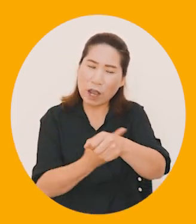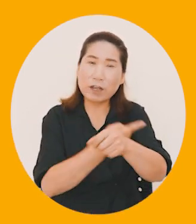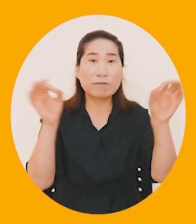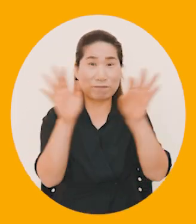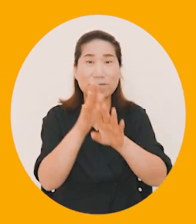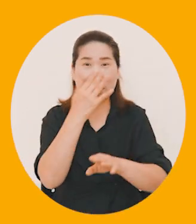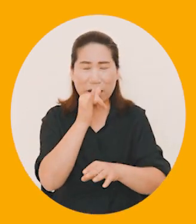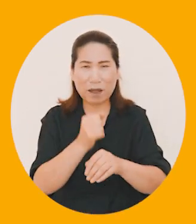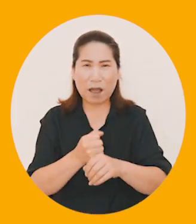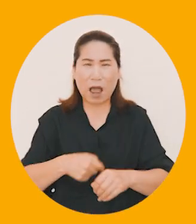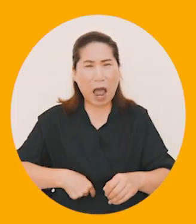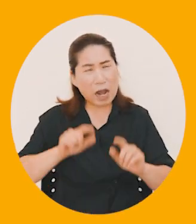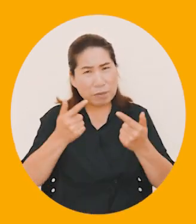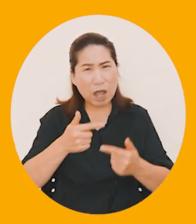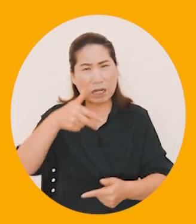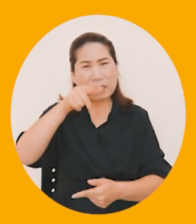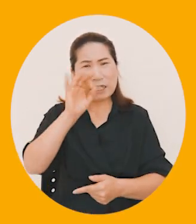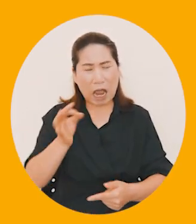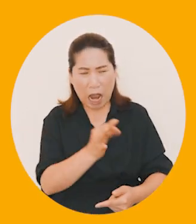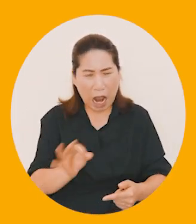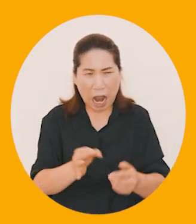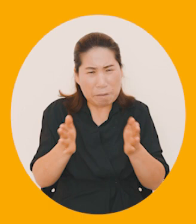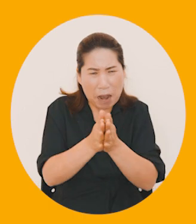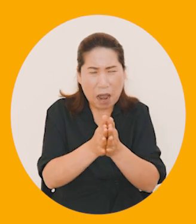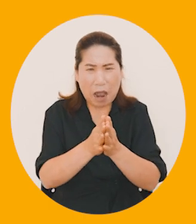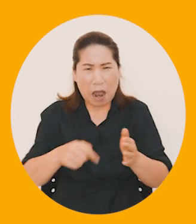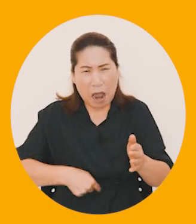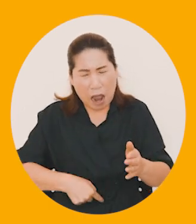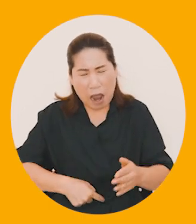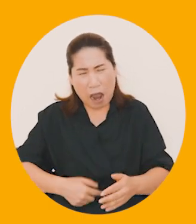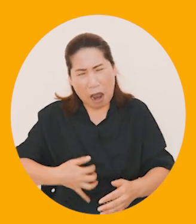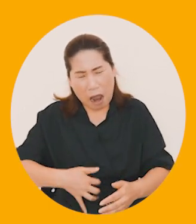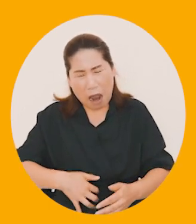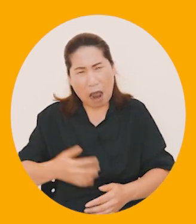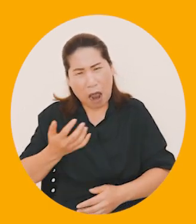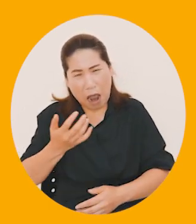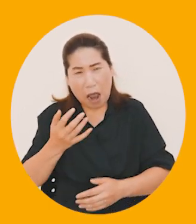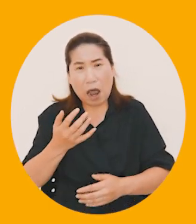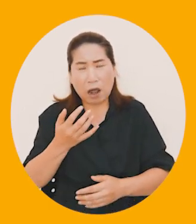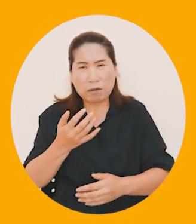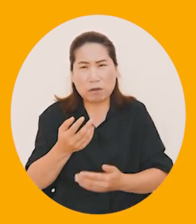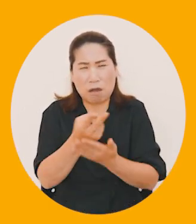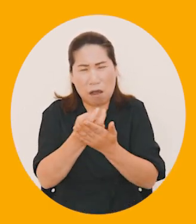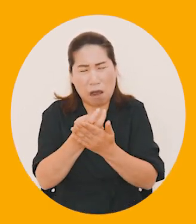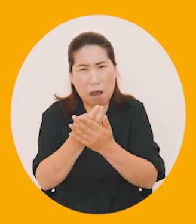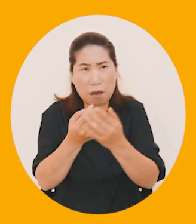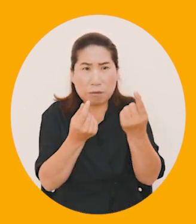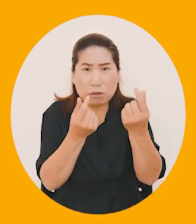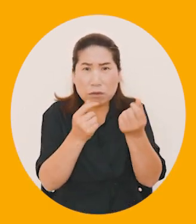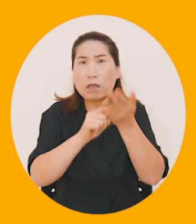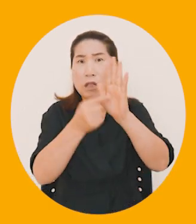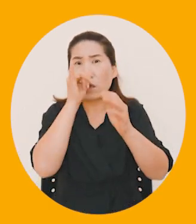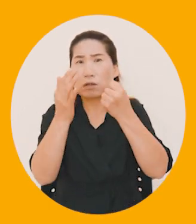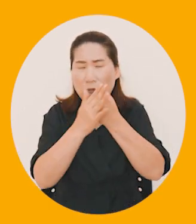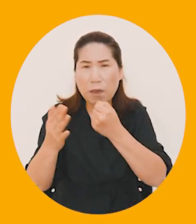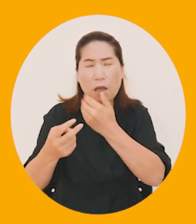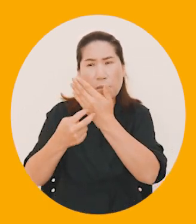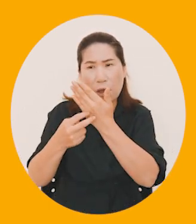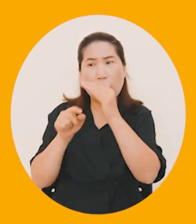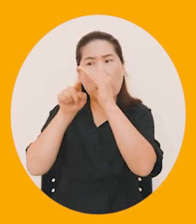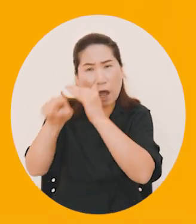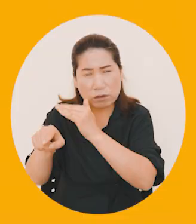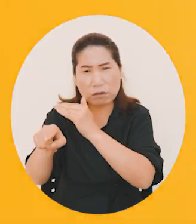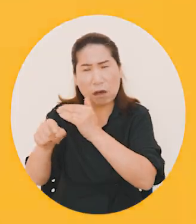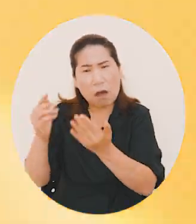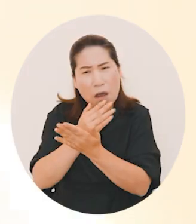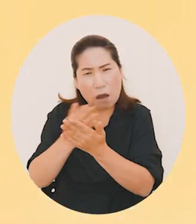없어집니다. 장중첩증, 탈장, 장염, 복막염인 경우에도 아기에게 산통 증상이 나타나므로 전문 의사에게